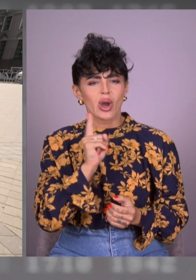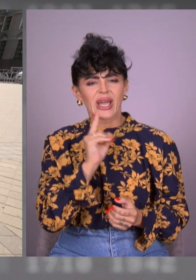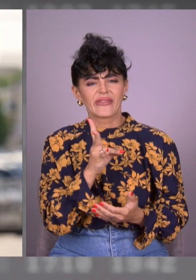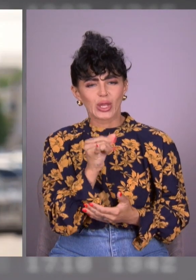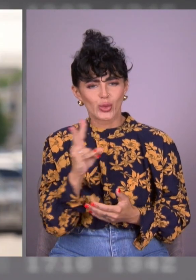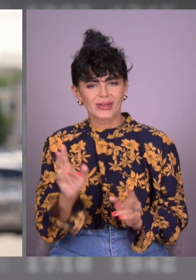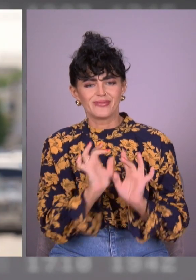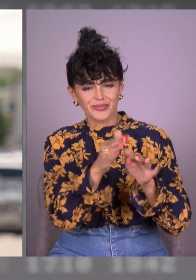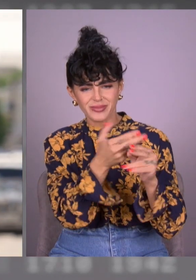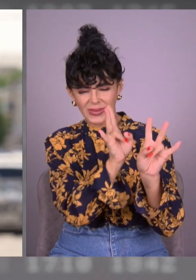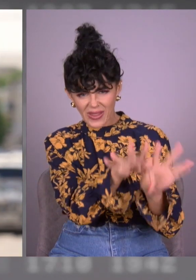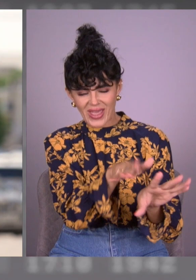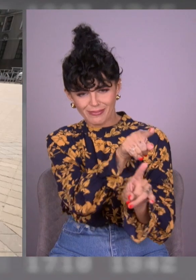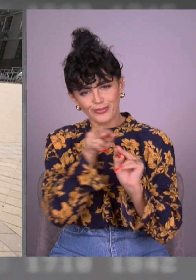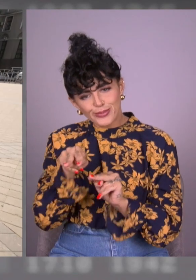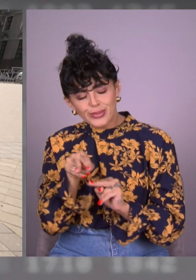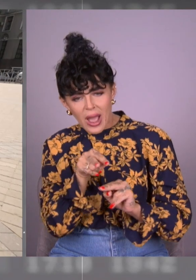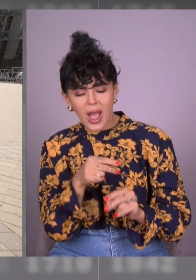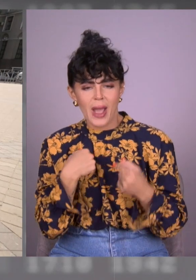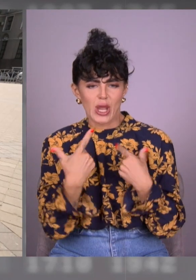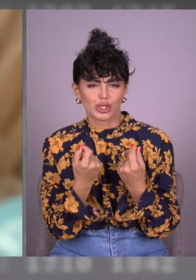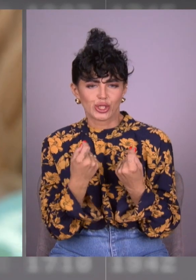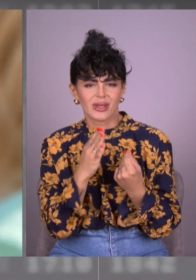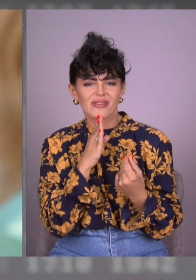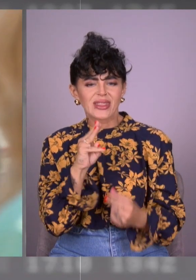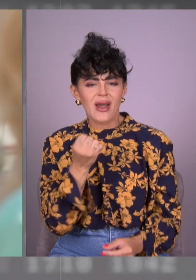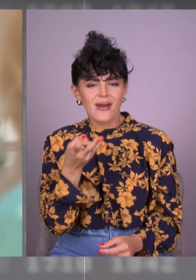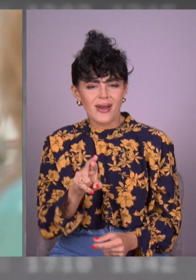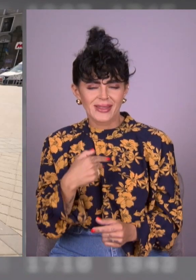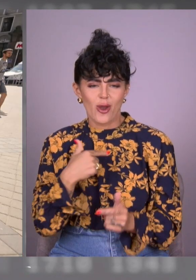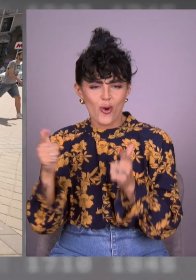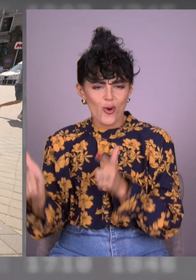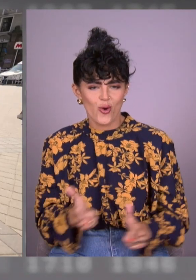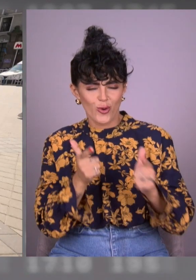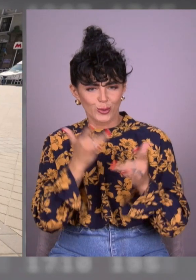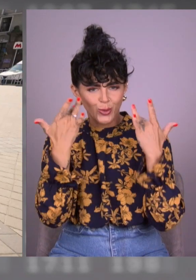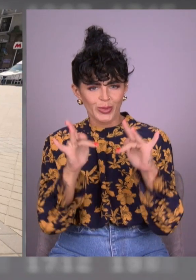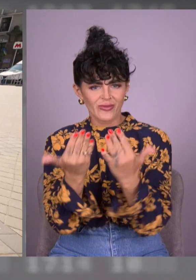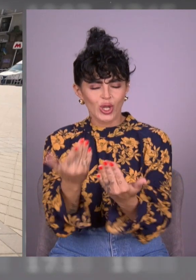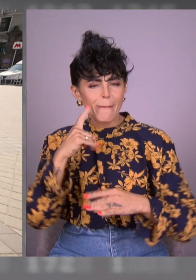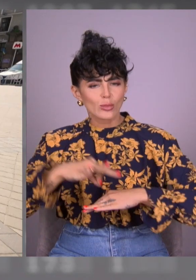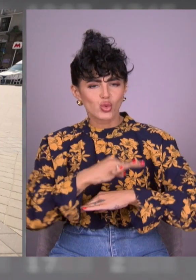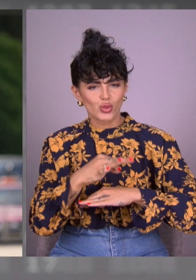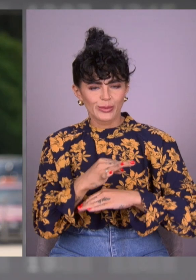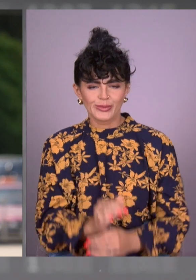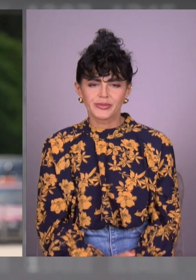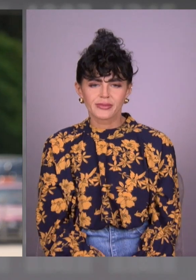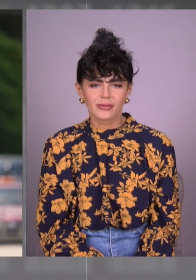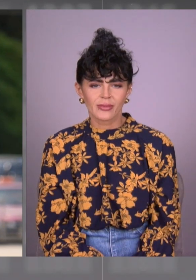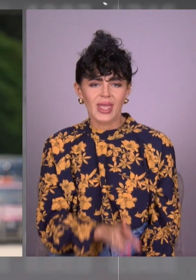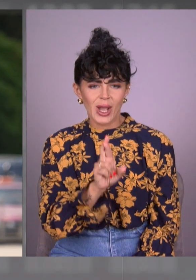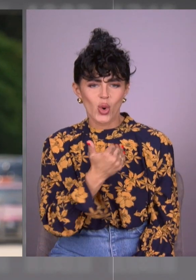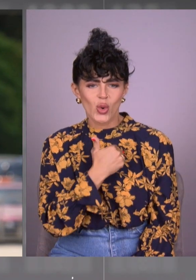погомоніли, пообіймалися, порозмовляли, а ненадовго у вас заберу Тетяну. Добре, добре. Я пропоную поїхати в твої рідні місця